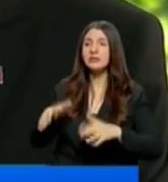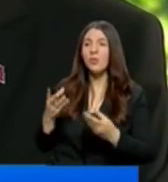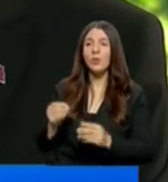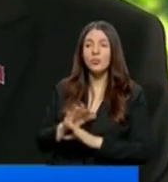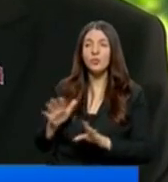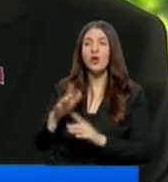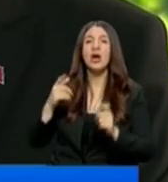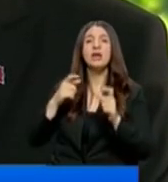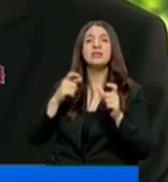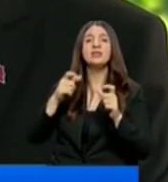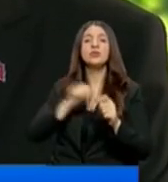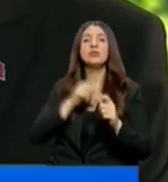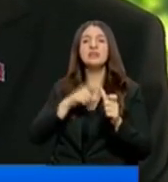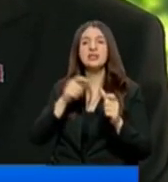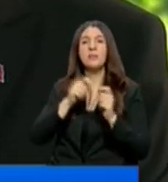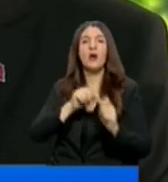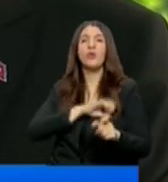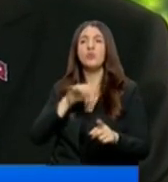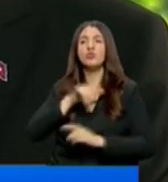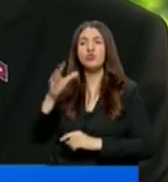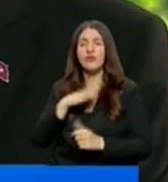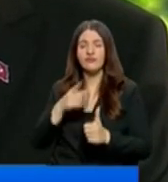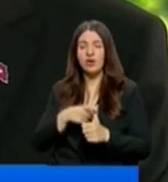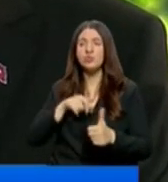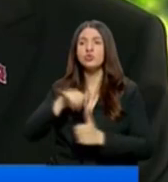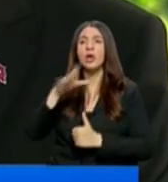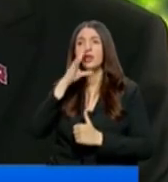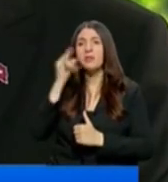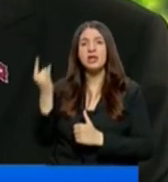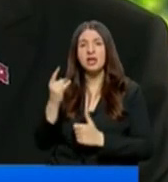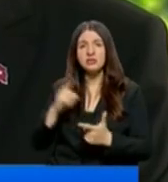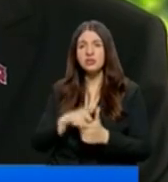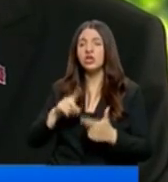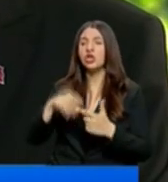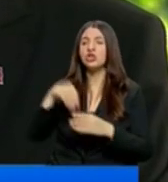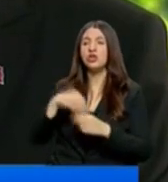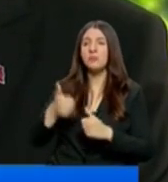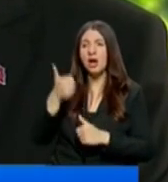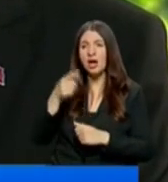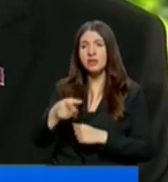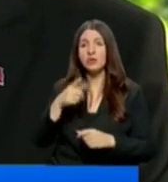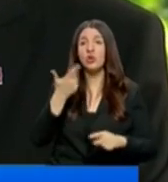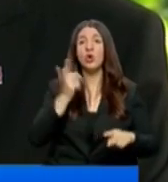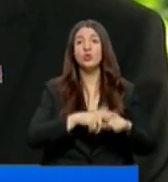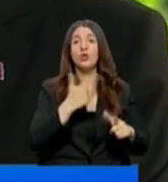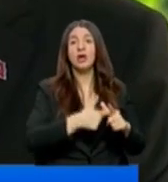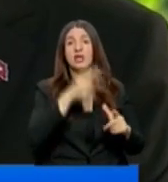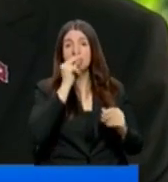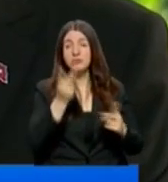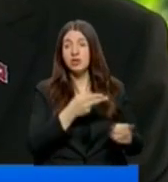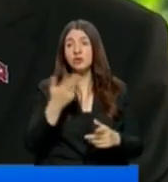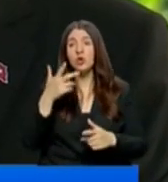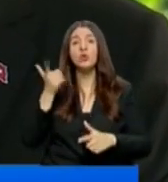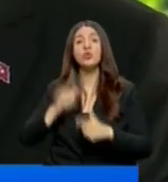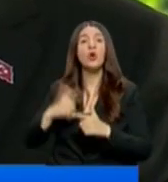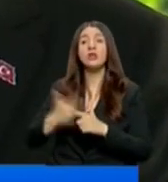çıkıyor. Sezgin Baran Korkmaz. Uçağı var. Uçaklarla kimler gezdi? İçişleri Bakanı'ndan. Lüks otellerde kimler ağırlandı? Lüks